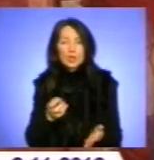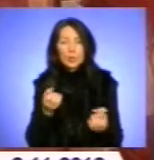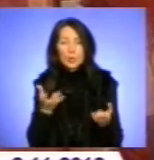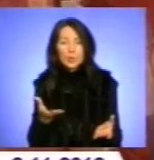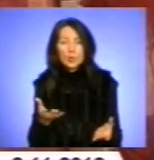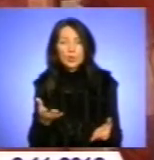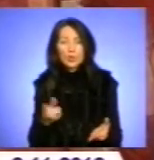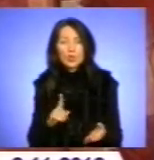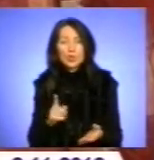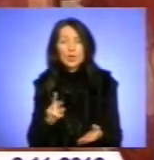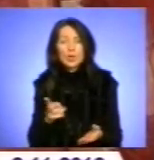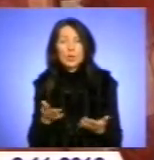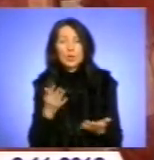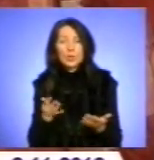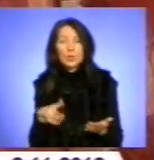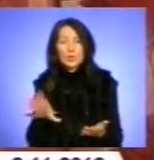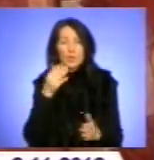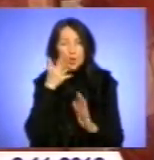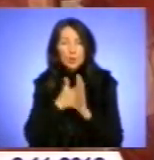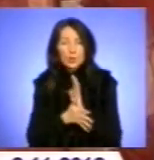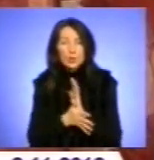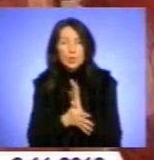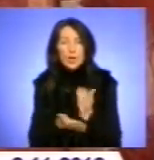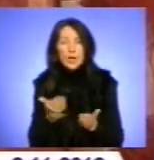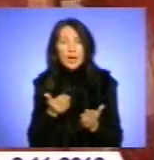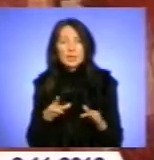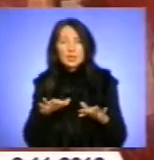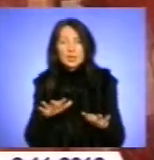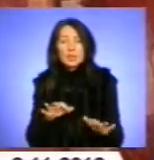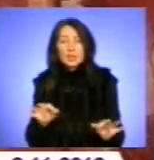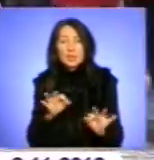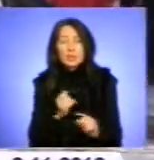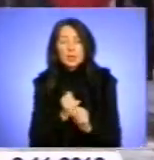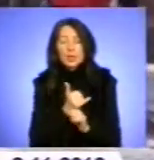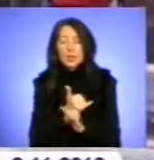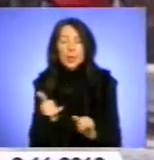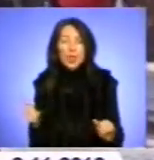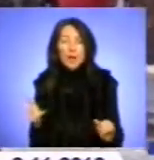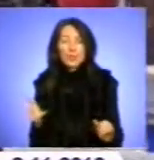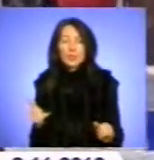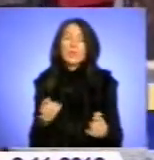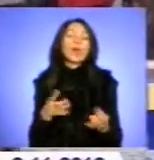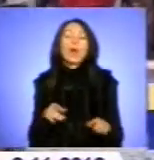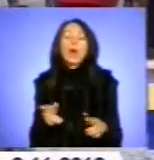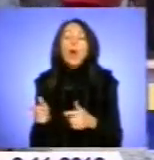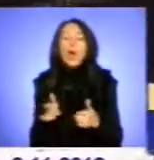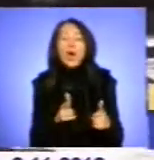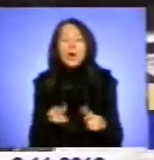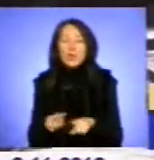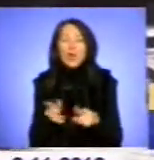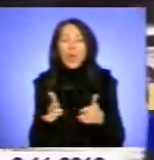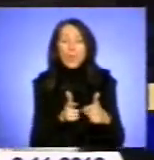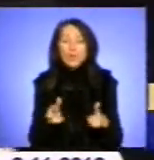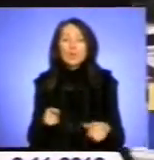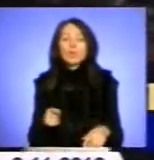ніби як все розуміла, але дій ніяких я не могла вчинити. Зрештою, симптоми такої поведінки властиві усім,